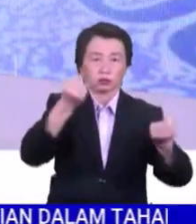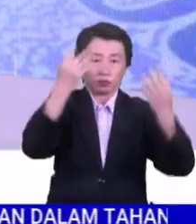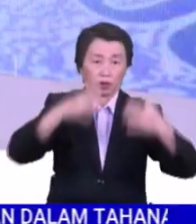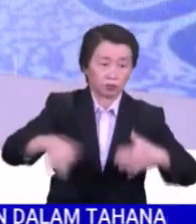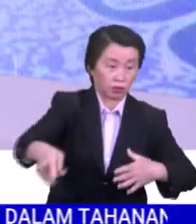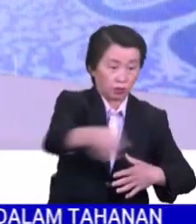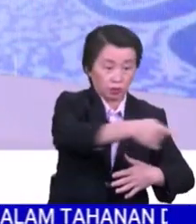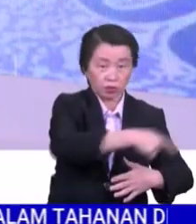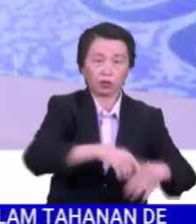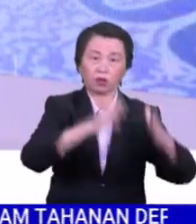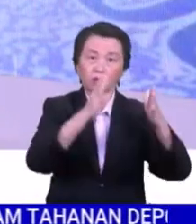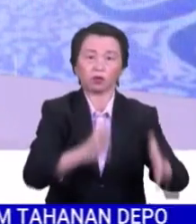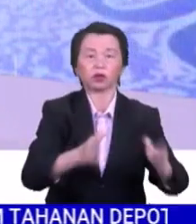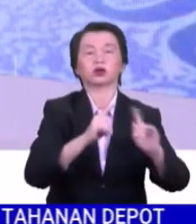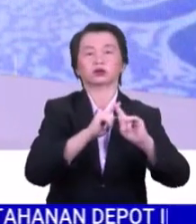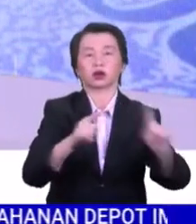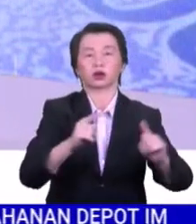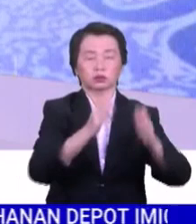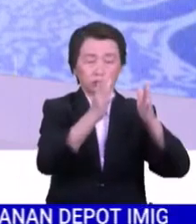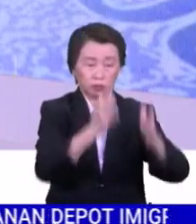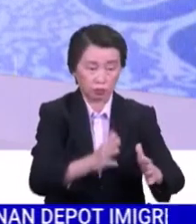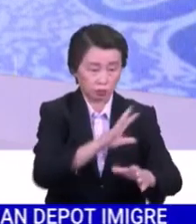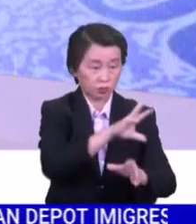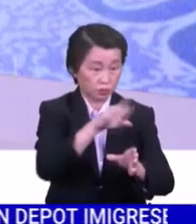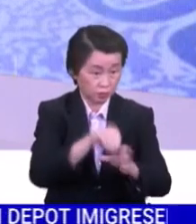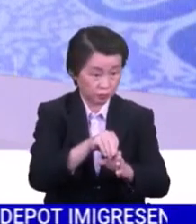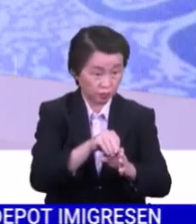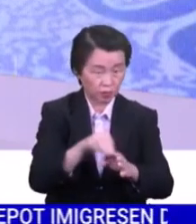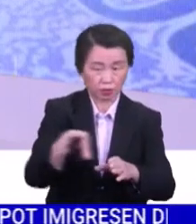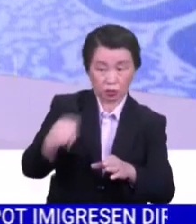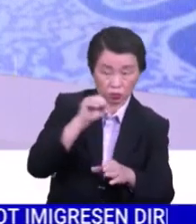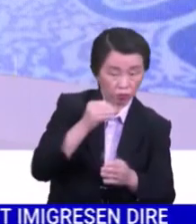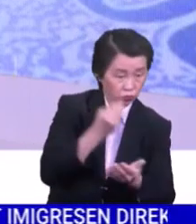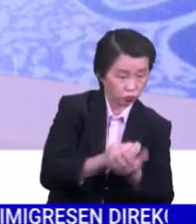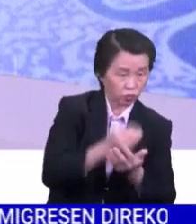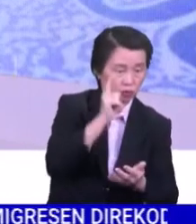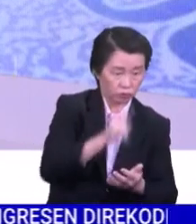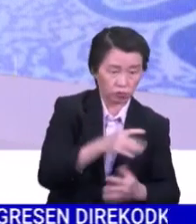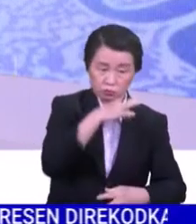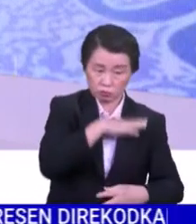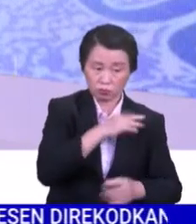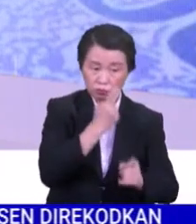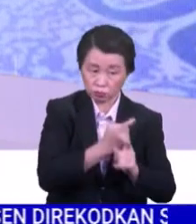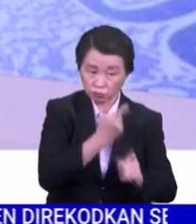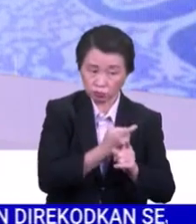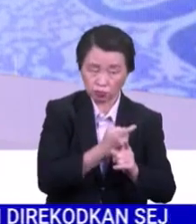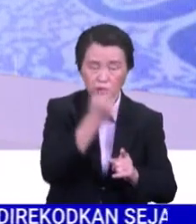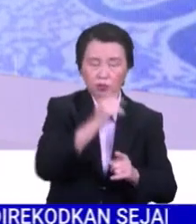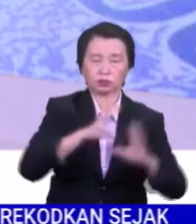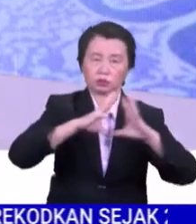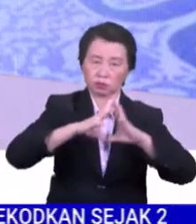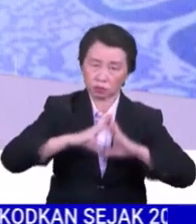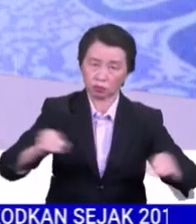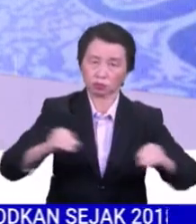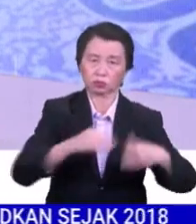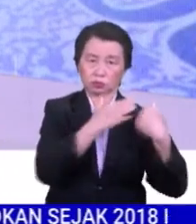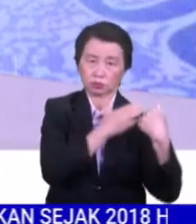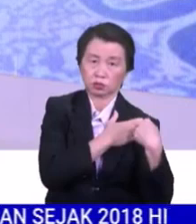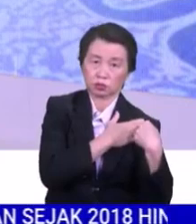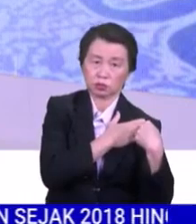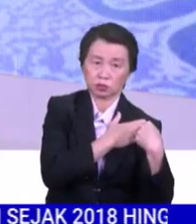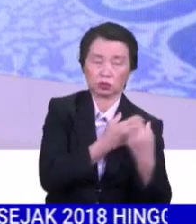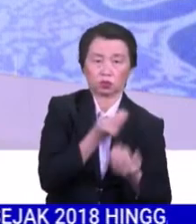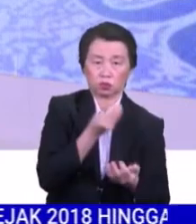kebanyakan pencarum. Namun, pencarum yang terlibat perlu memanfaatkan kemudahan itu dengan berhemah untuk menyelesaikan